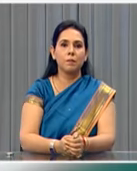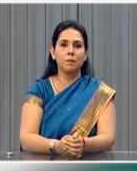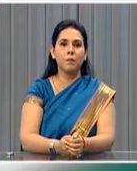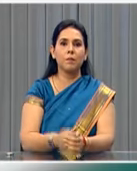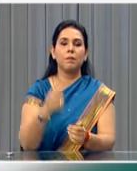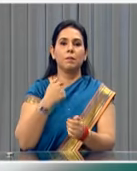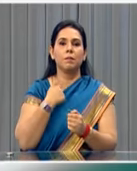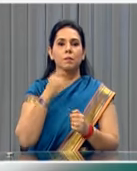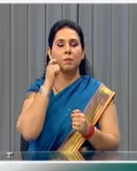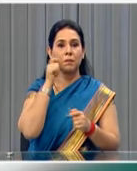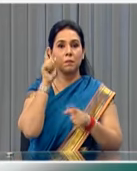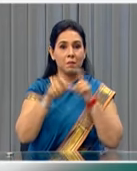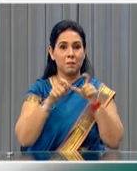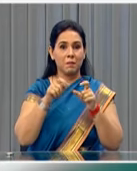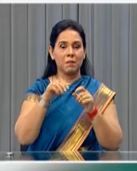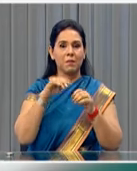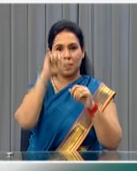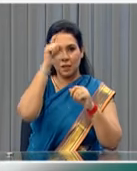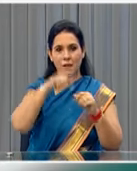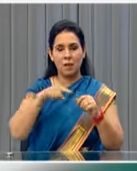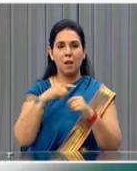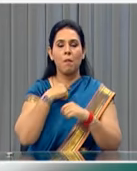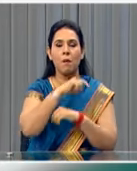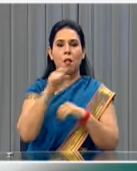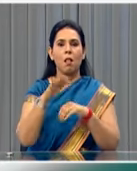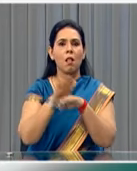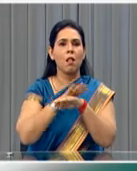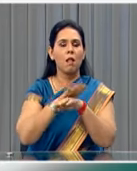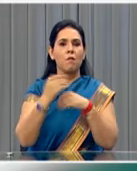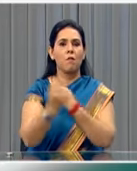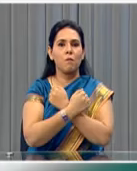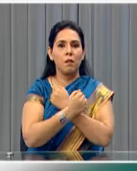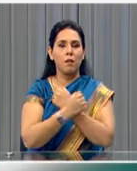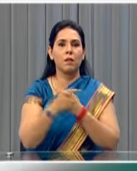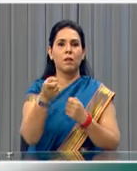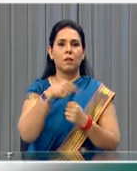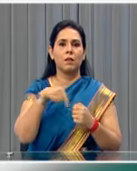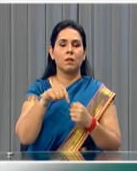मेरे प्यारे देशवासियों, ये बात निश्चित है,